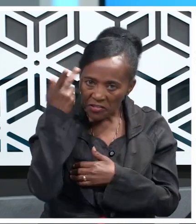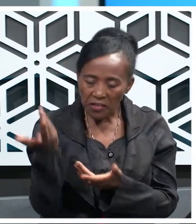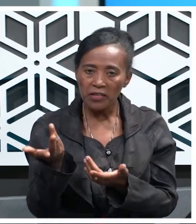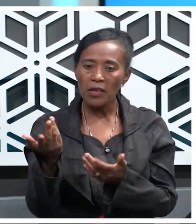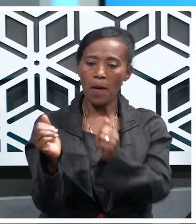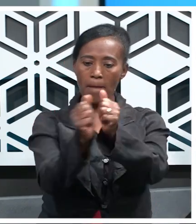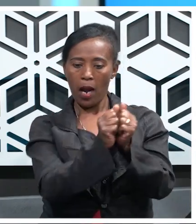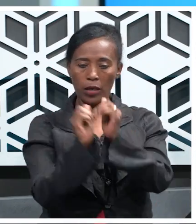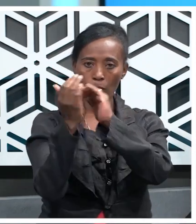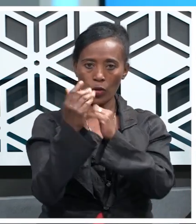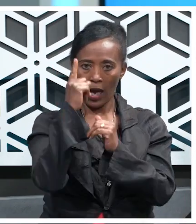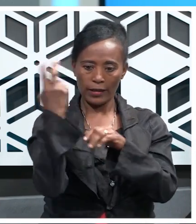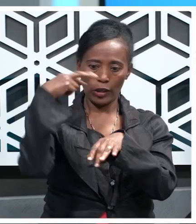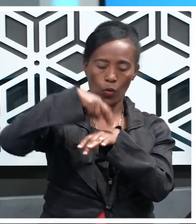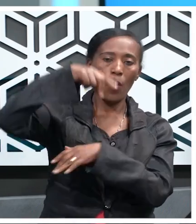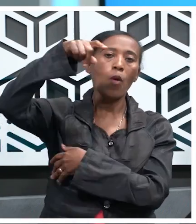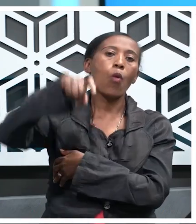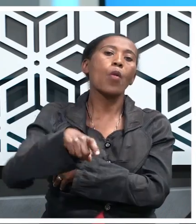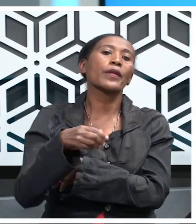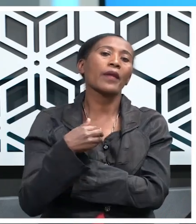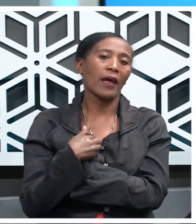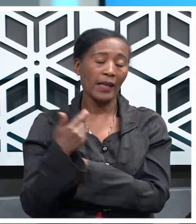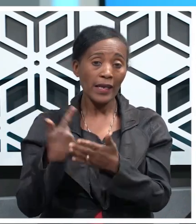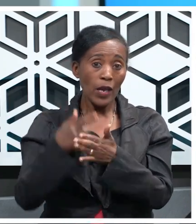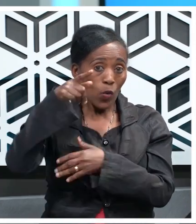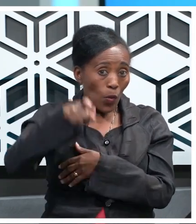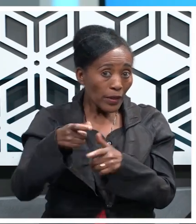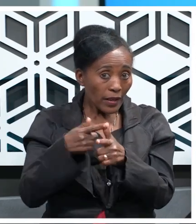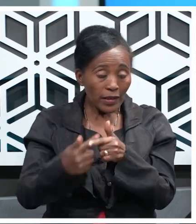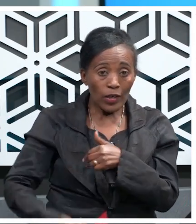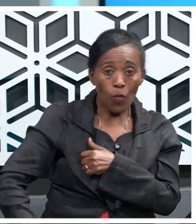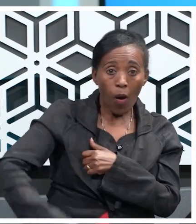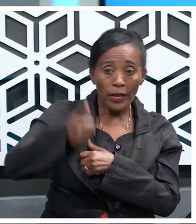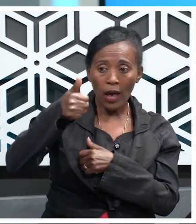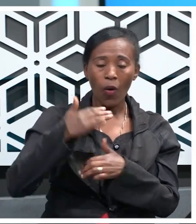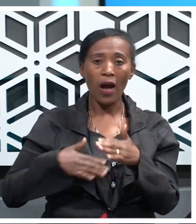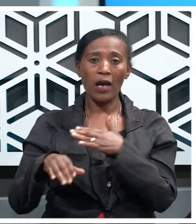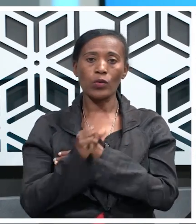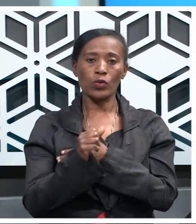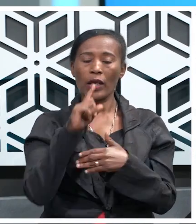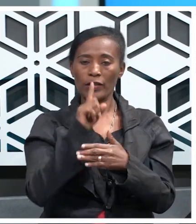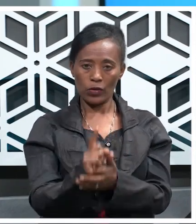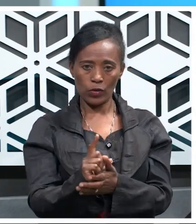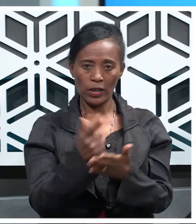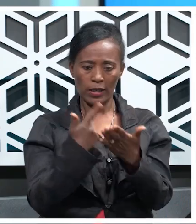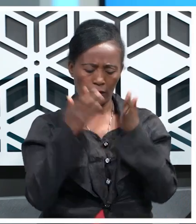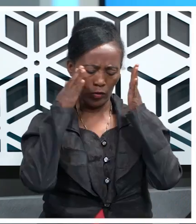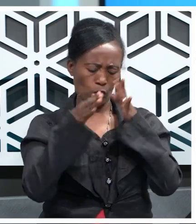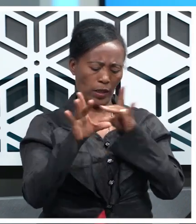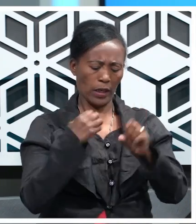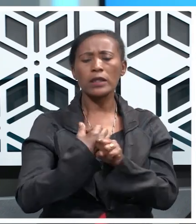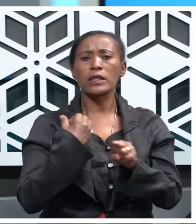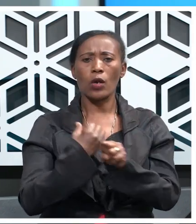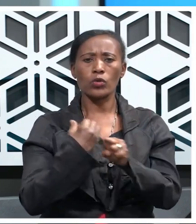ማህበራዊ ሚኒስቴር በጋራ በመሆን አንድ የተቋቋመ ኮሚቴ አለ። ይህ ኮሚቴ እንግዲህ በዋናነት የአካል ጉዳተኞችን ሪስፖንስ ላይ